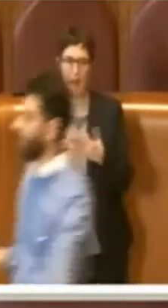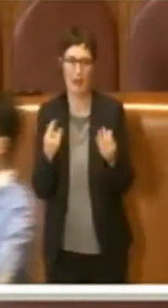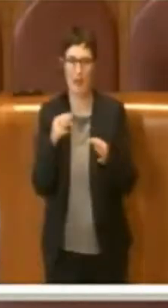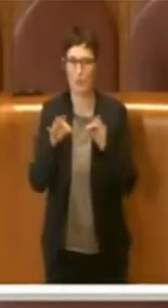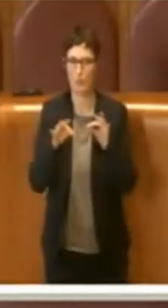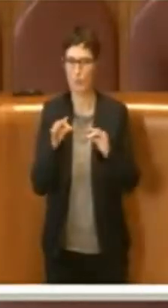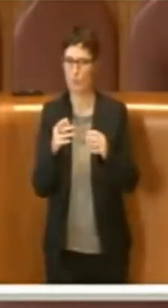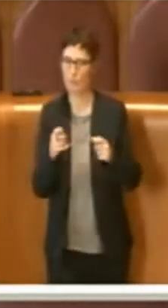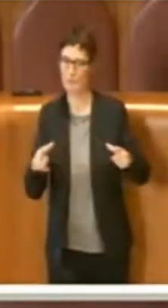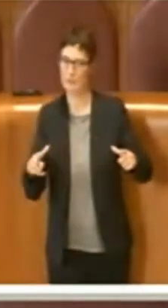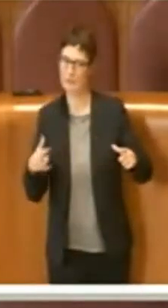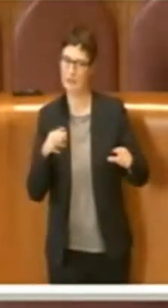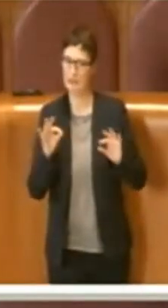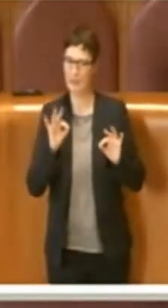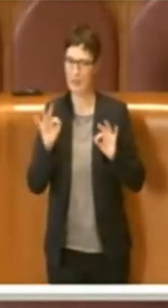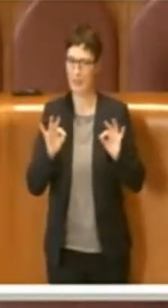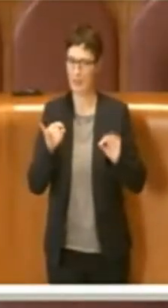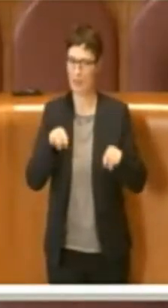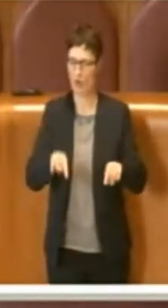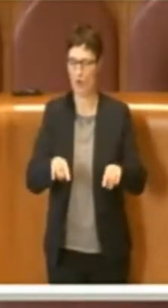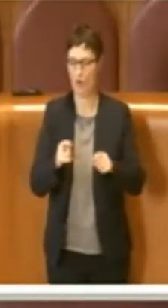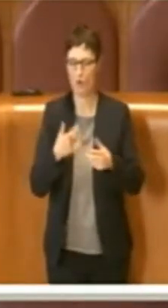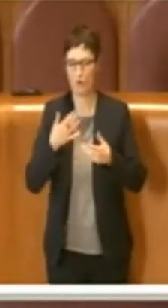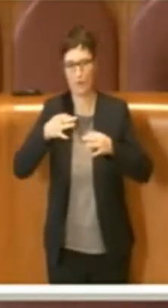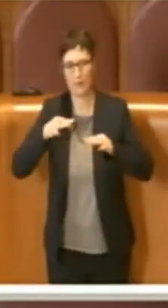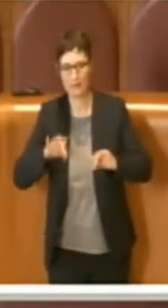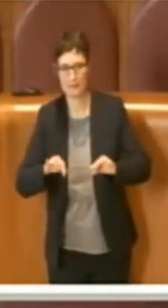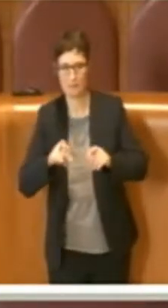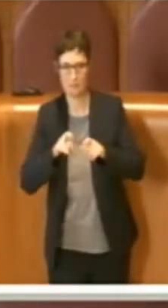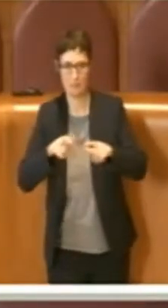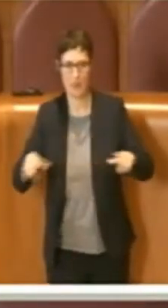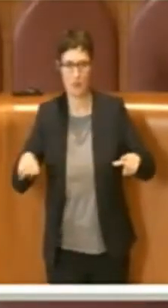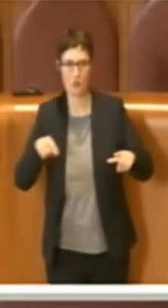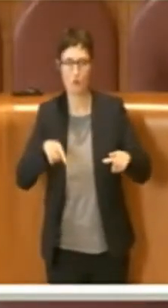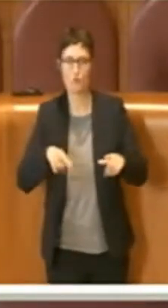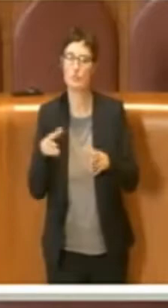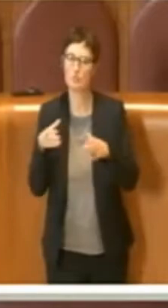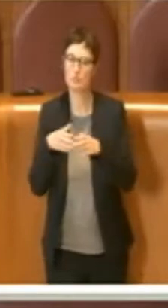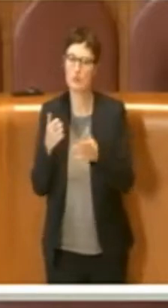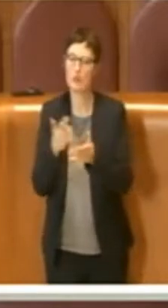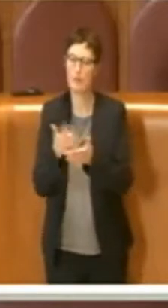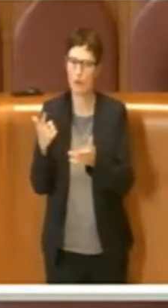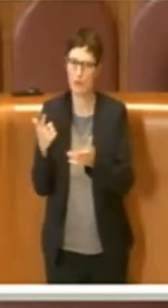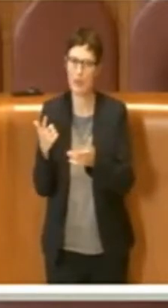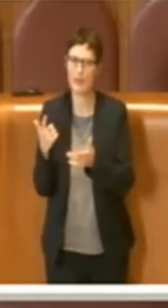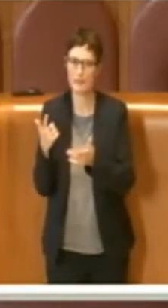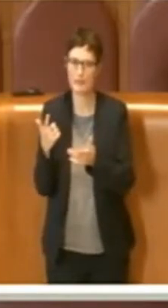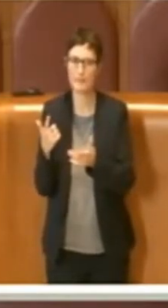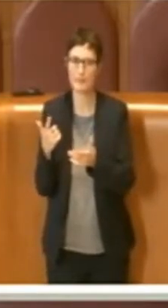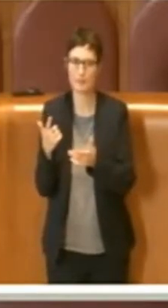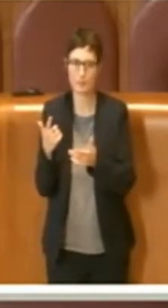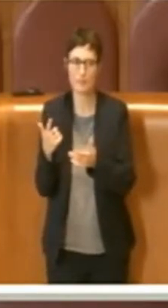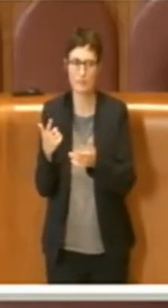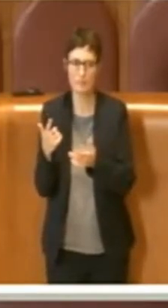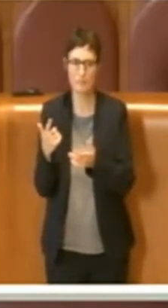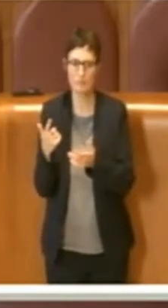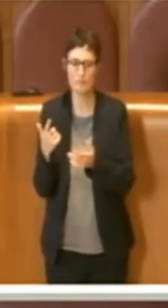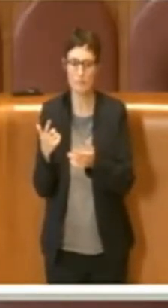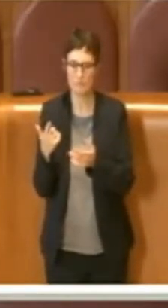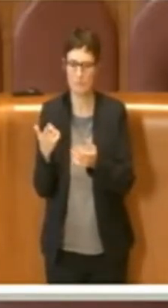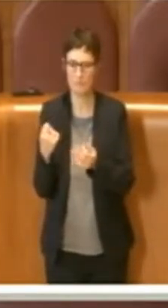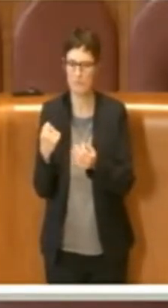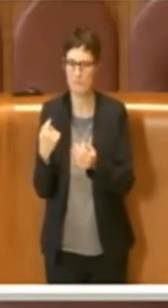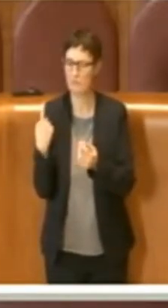anche al rispetto della nostra città perciò un deterrente importante un gruppo importante che se sempre riconosciute e distinto appunto